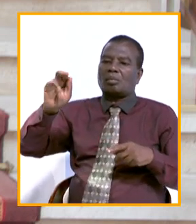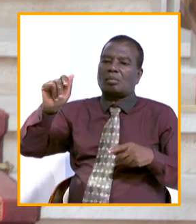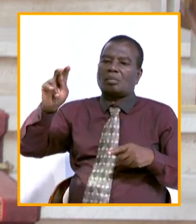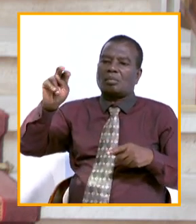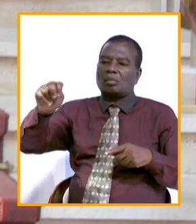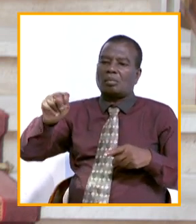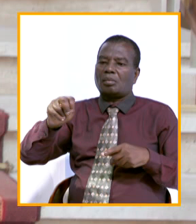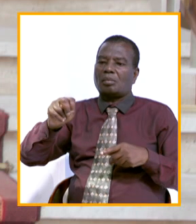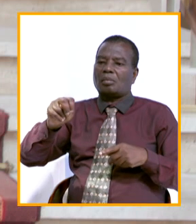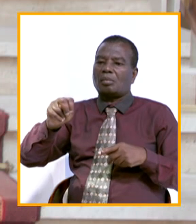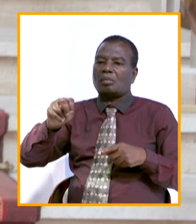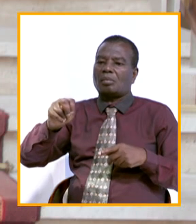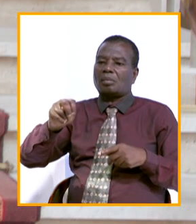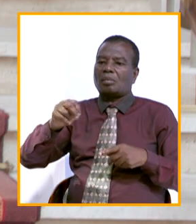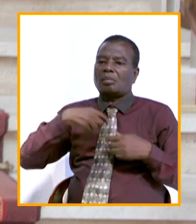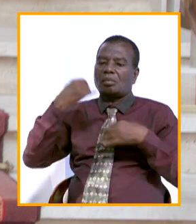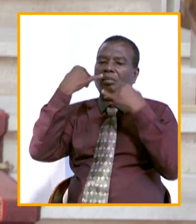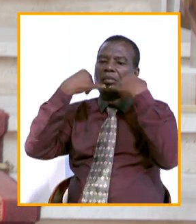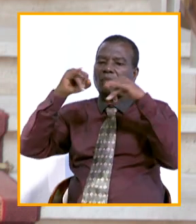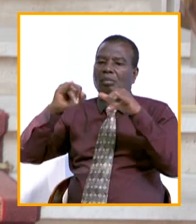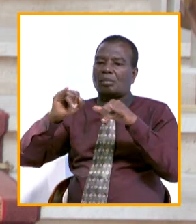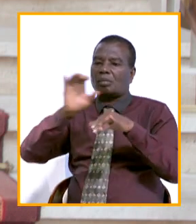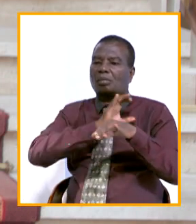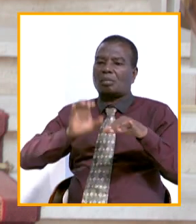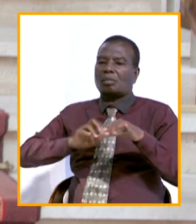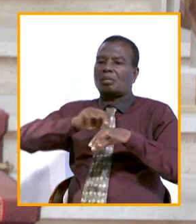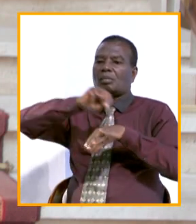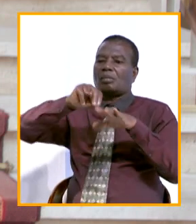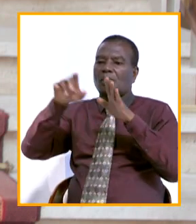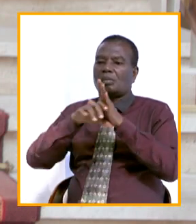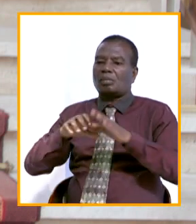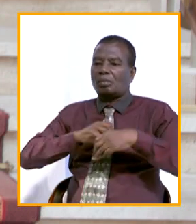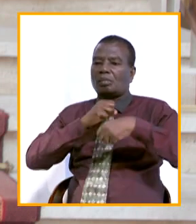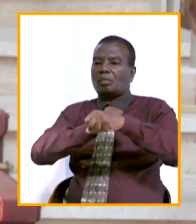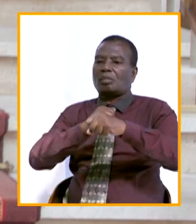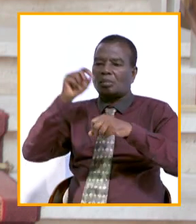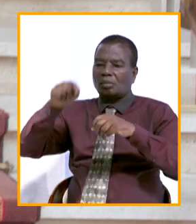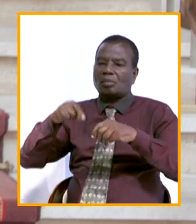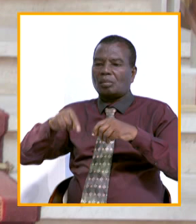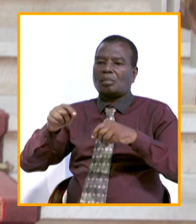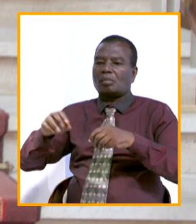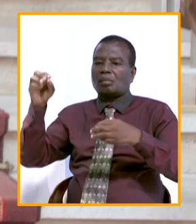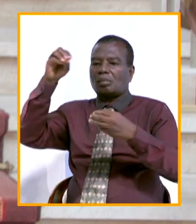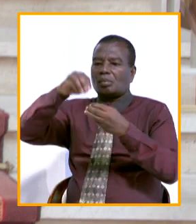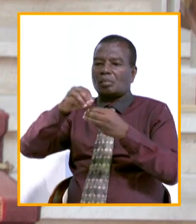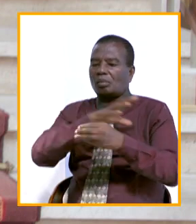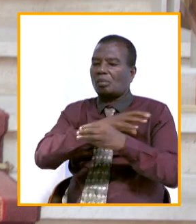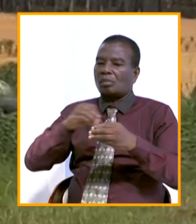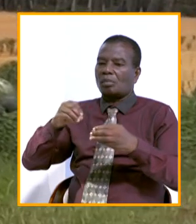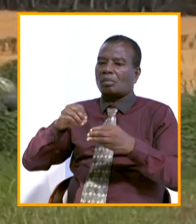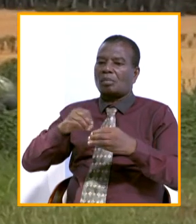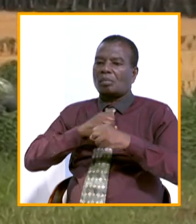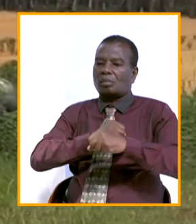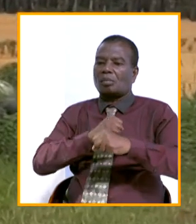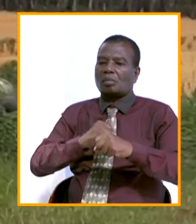Takuba du Mali, a informé le Conseil national de sécurité des besoins additionnels des forces de défense et de